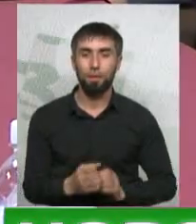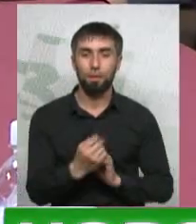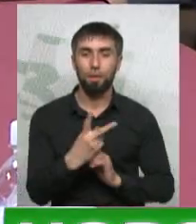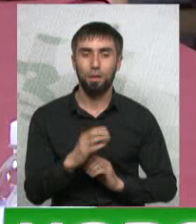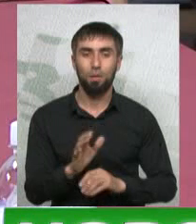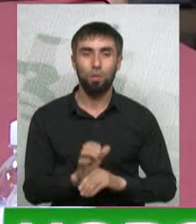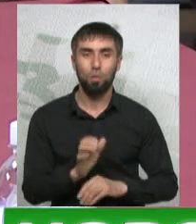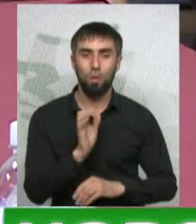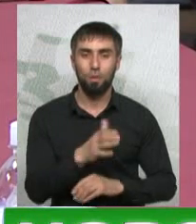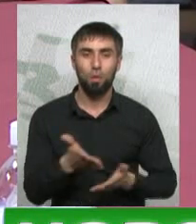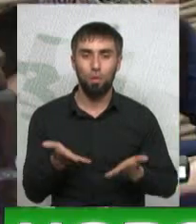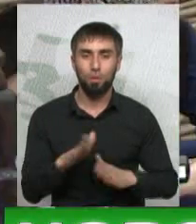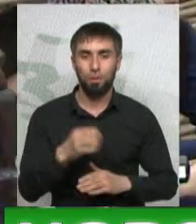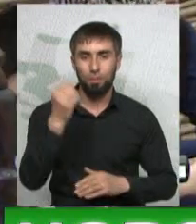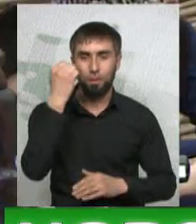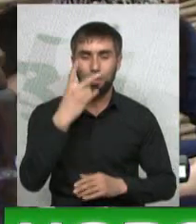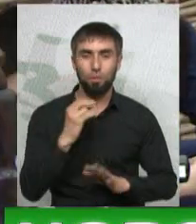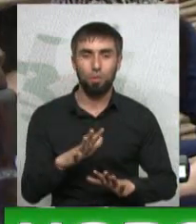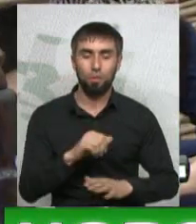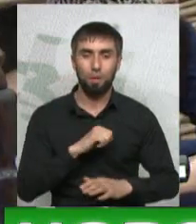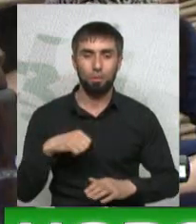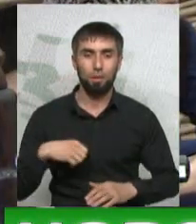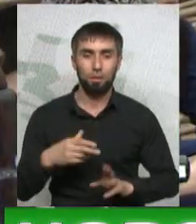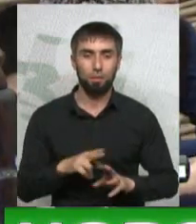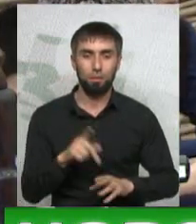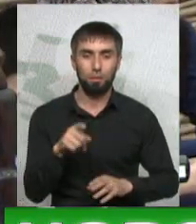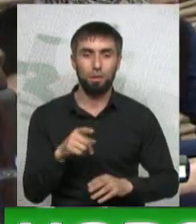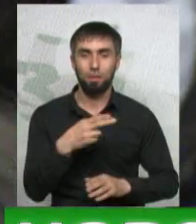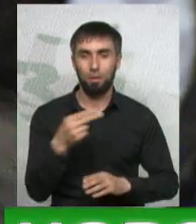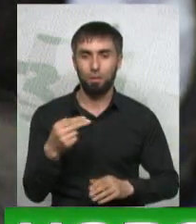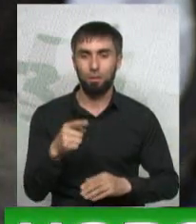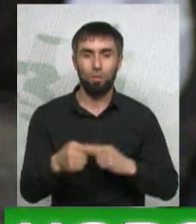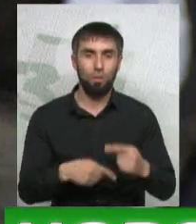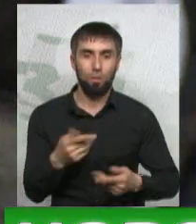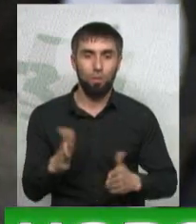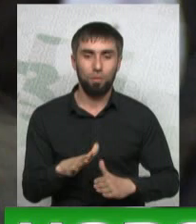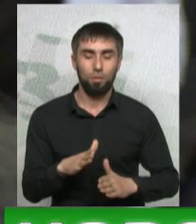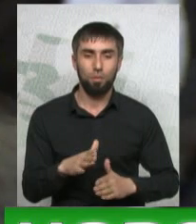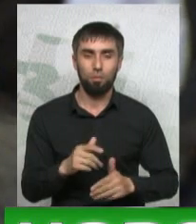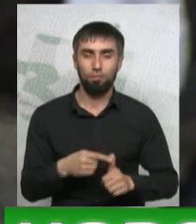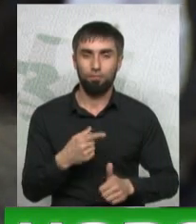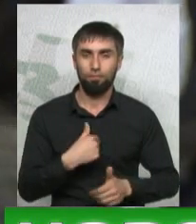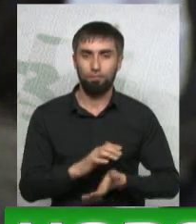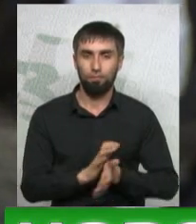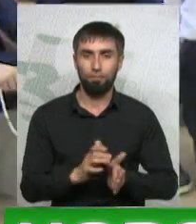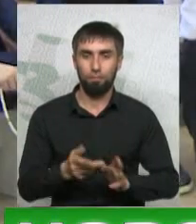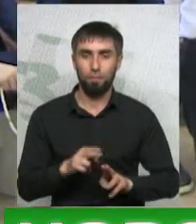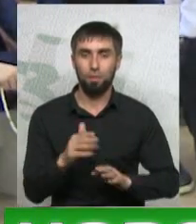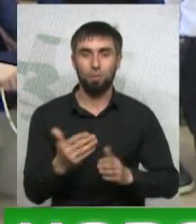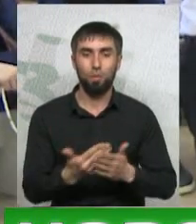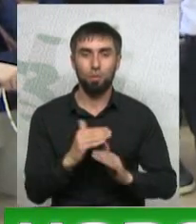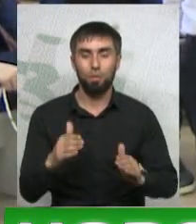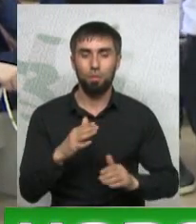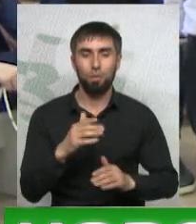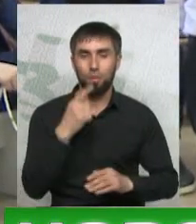13 лет депортации остались в памяти не только самих ссыльных, эта тема и для их потомков остается животрепещущей. Современные школьники далеки